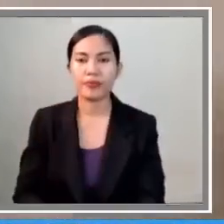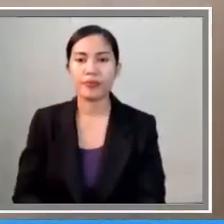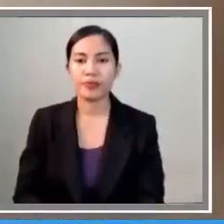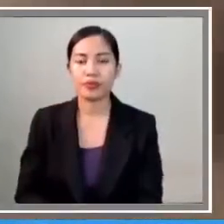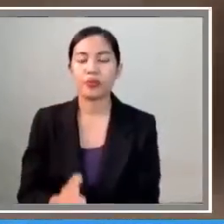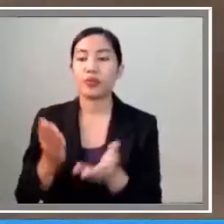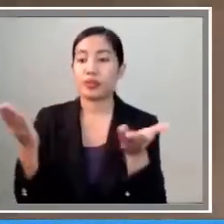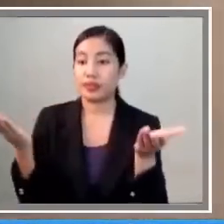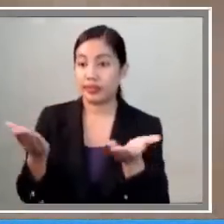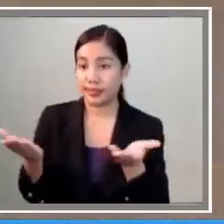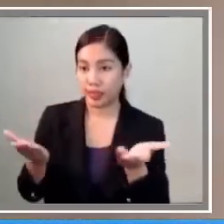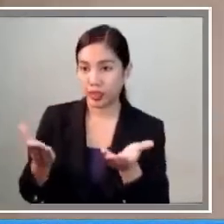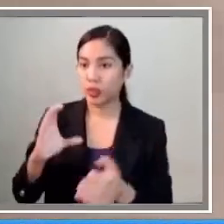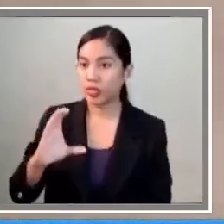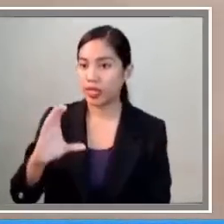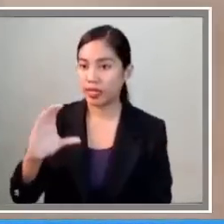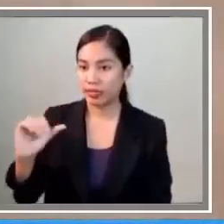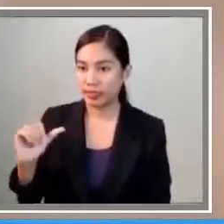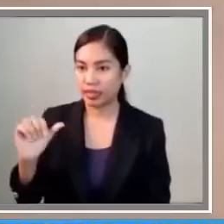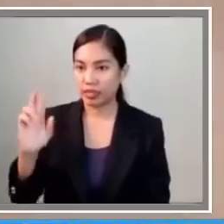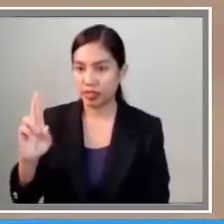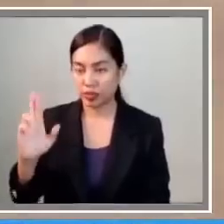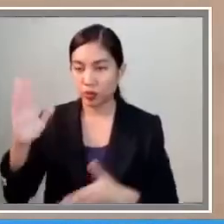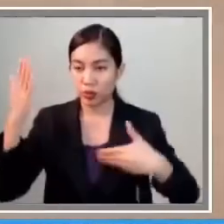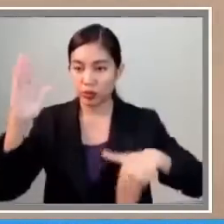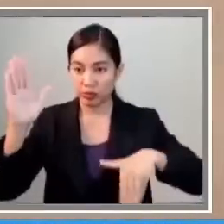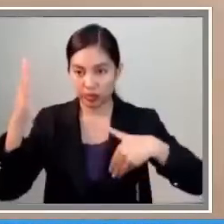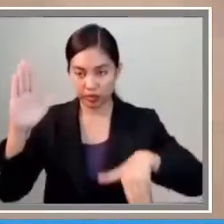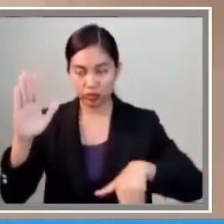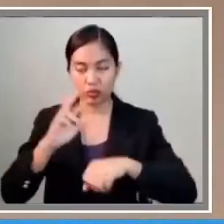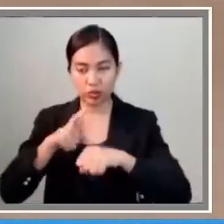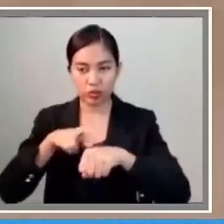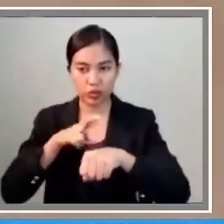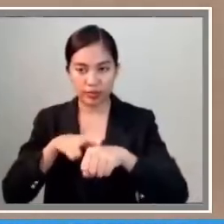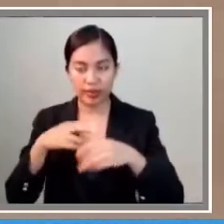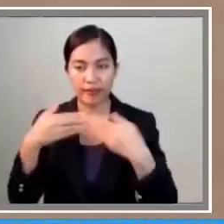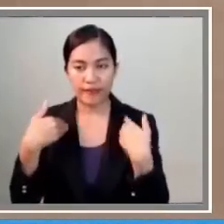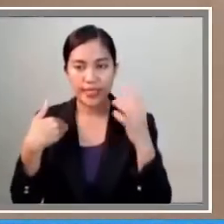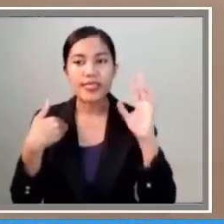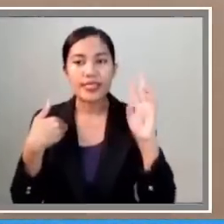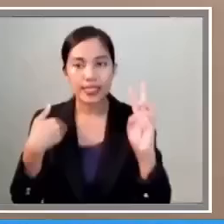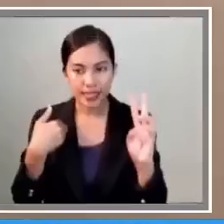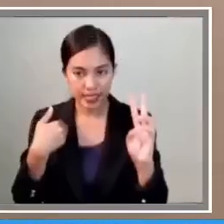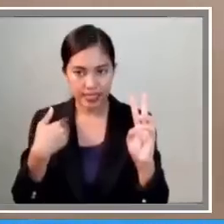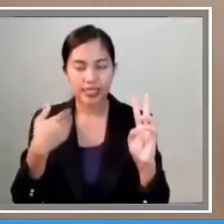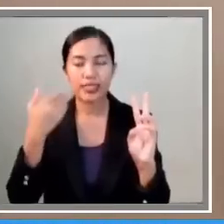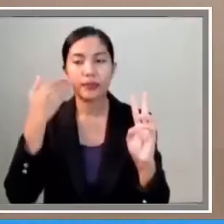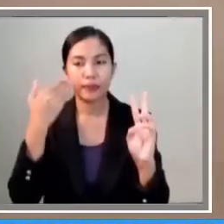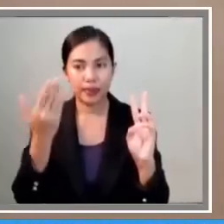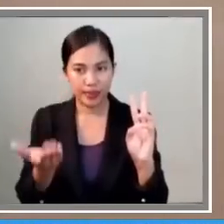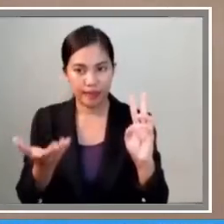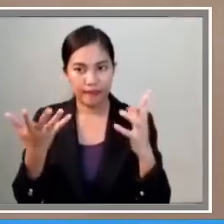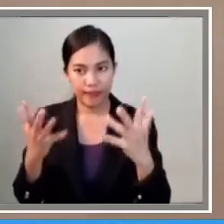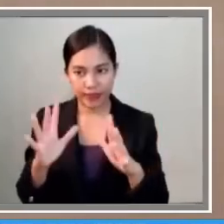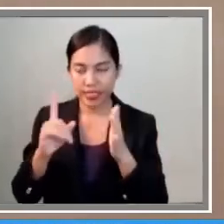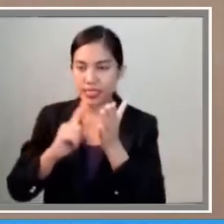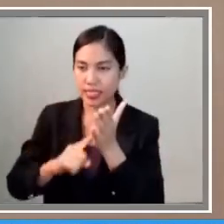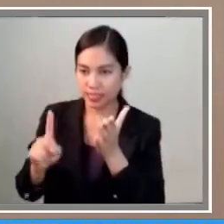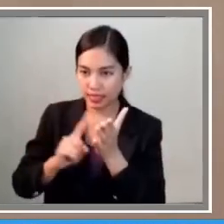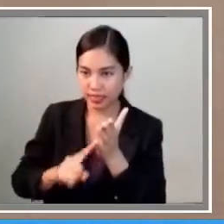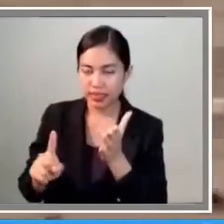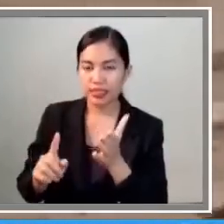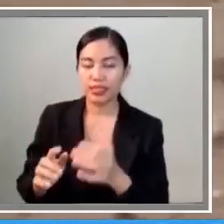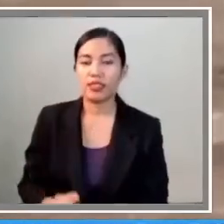Administrative Region, mayroon na po tayong 6 na confirmed death at na-injured dito sa